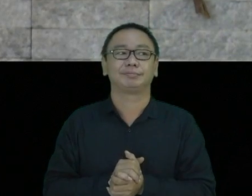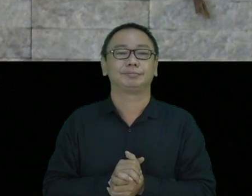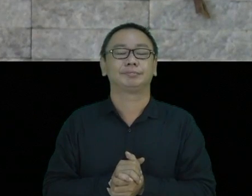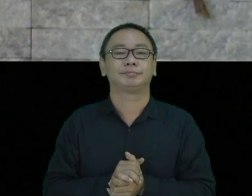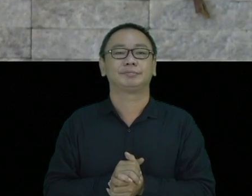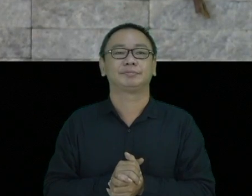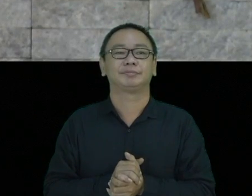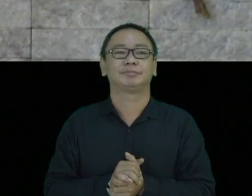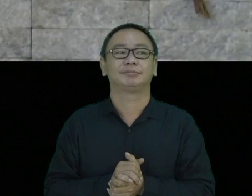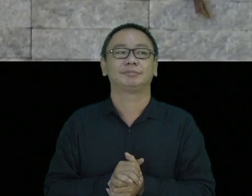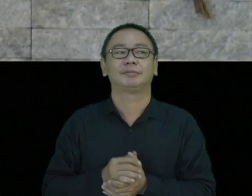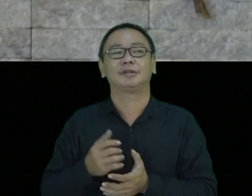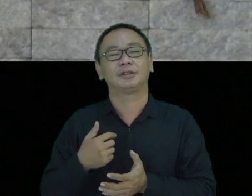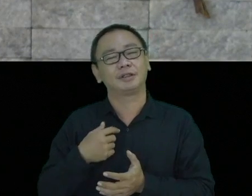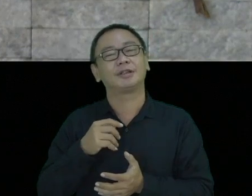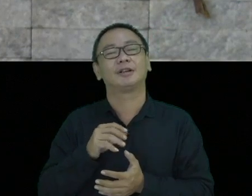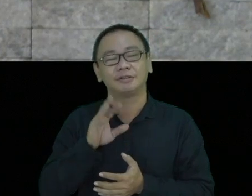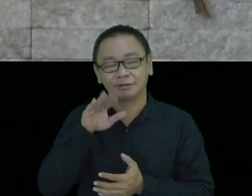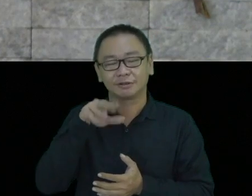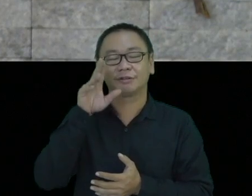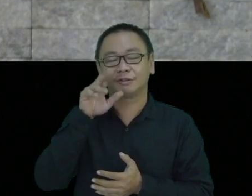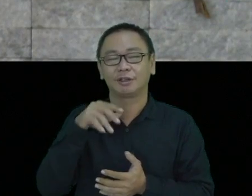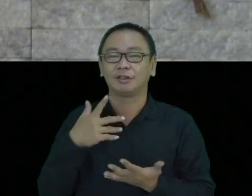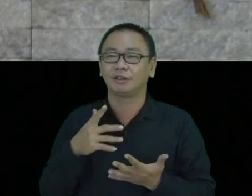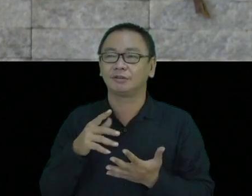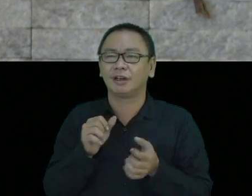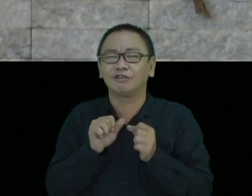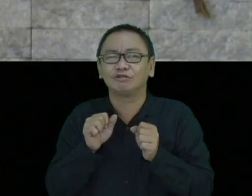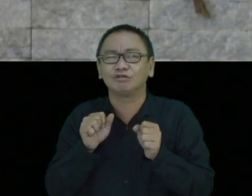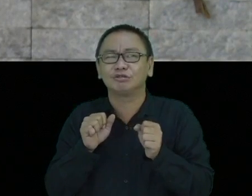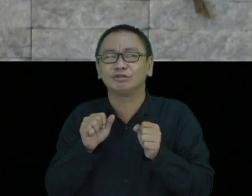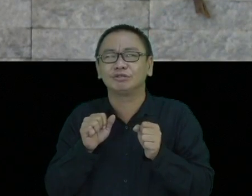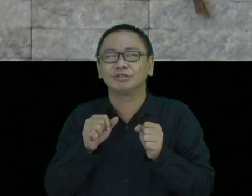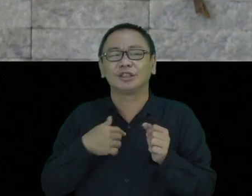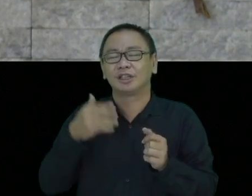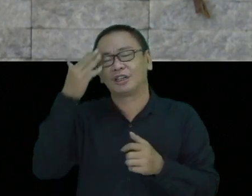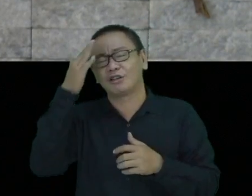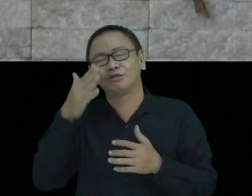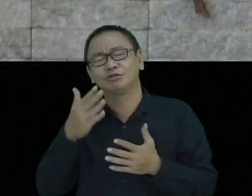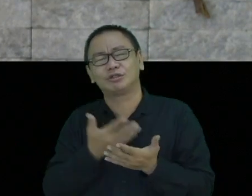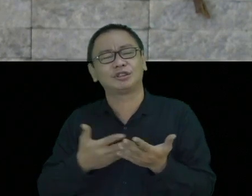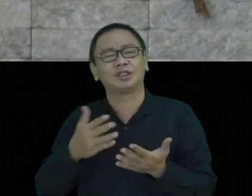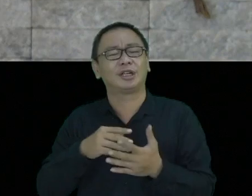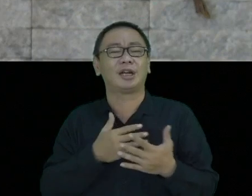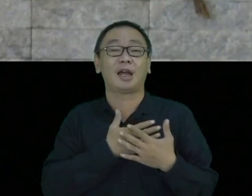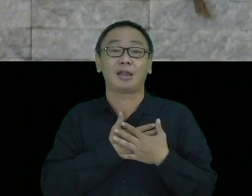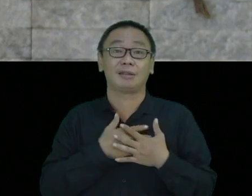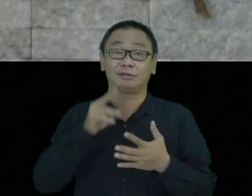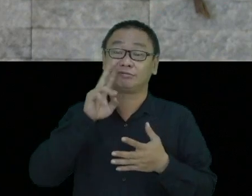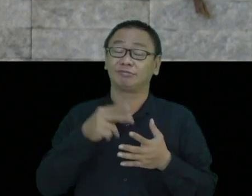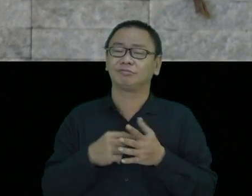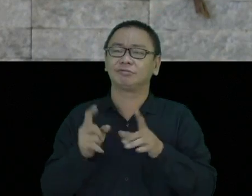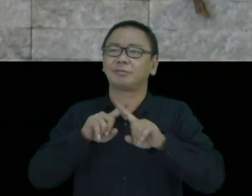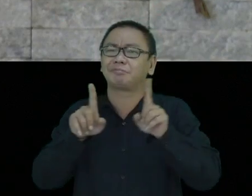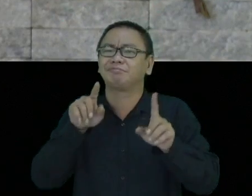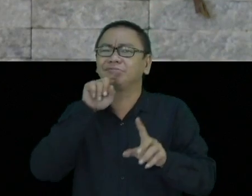Ya, ada yang cuma ngangguk, ada yang ragu-ragu. Saya tidak tahulah suasana hati saudara. Tetapi ketika saya